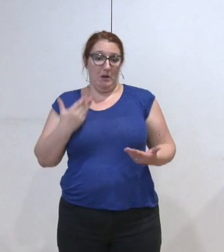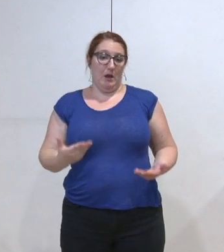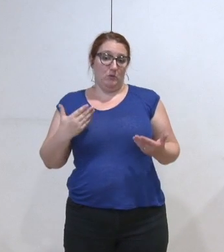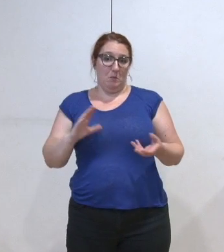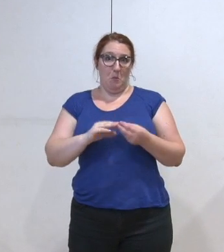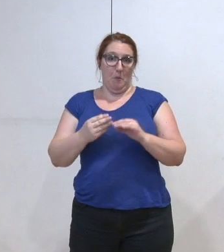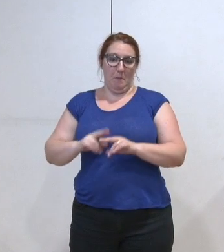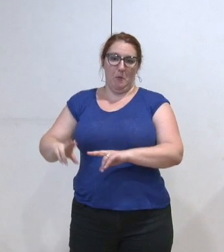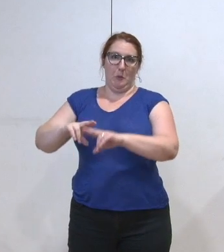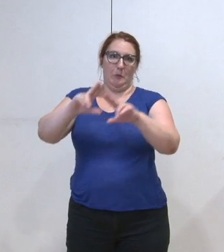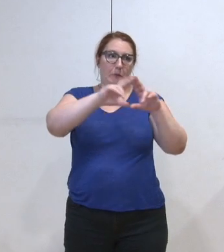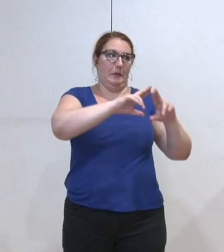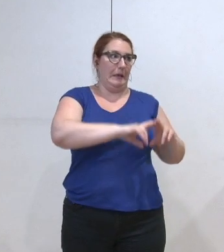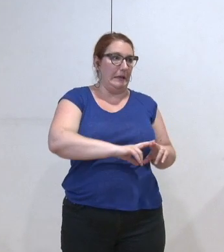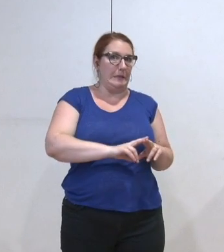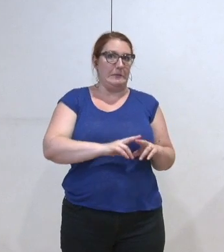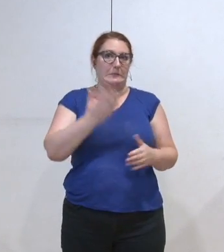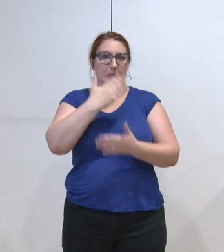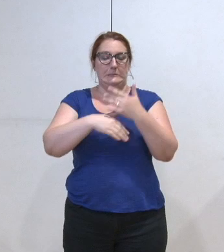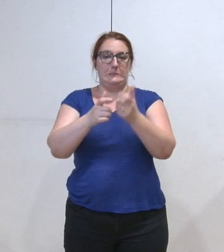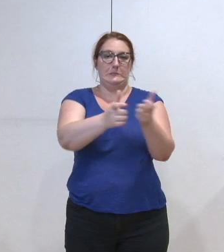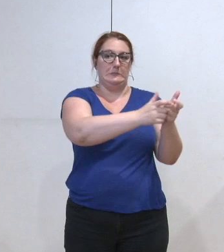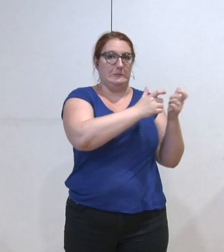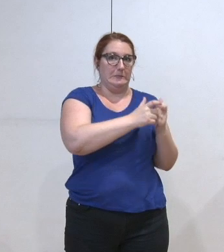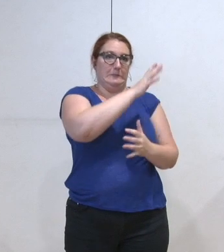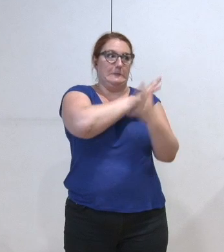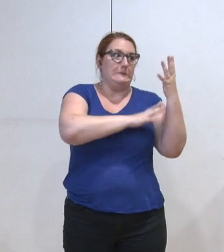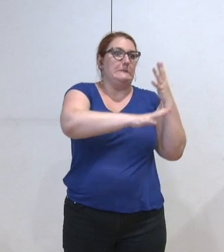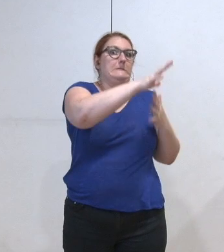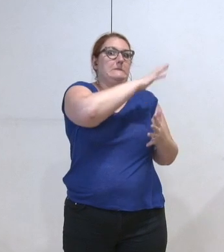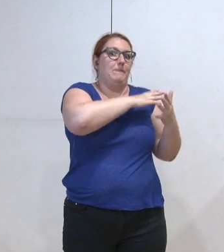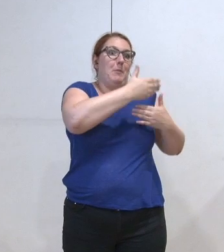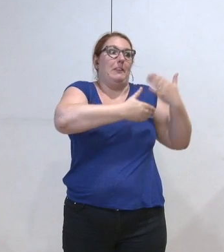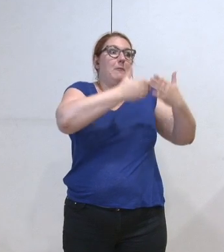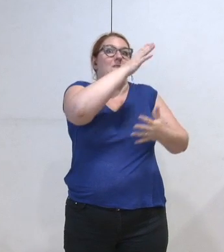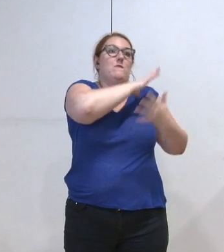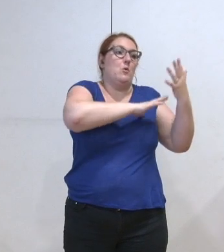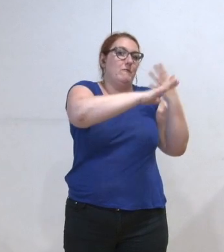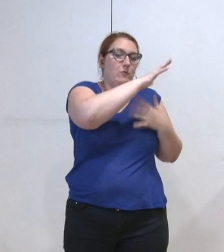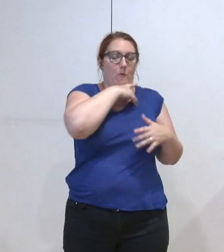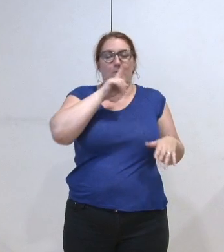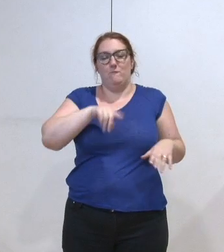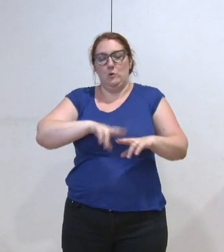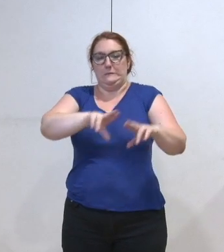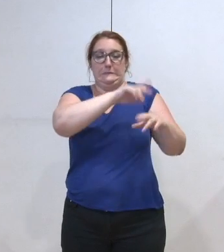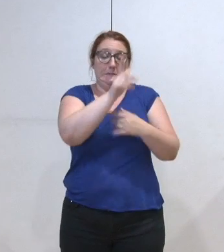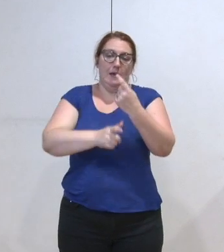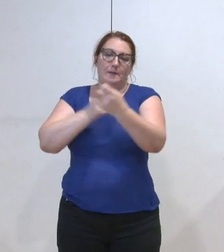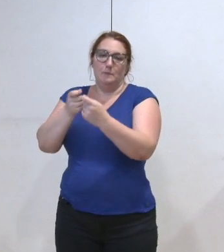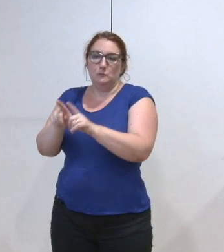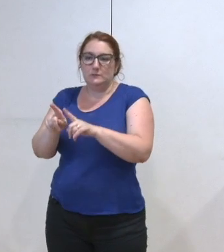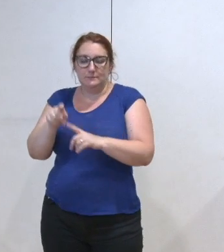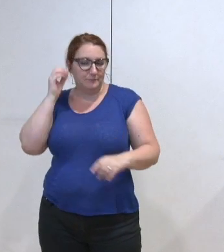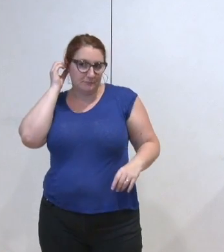d'entretien des équipements actuels qui sont de factur anciennes nous portons également l'importance de